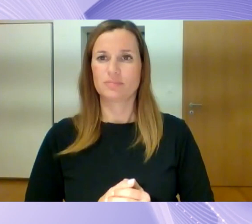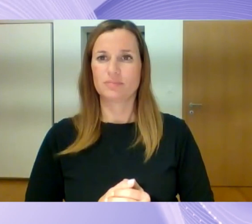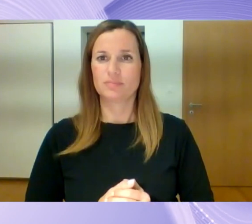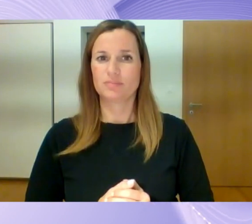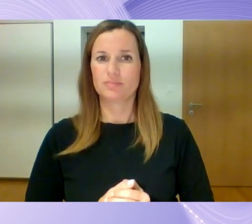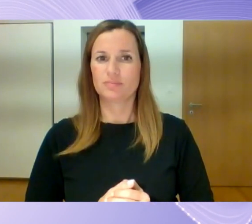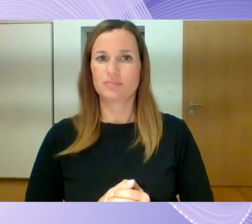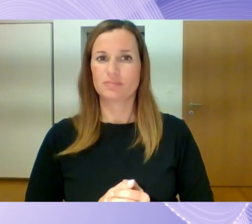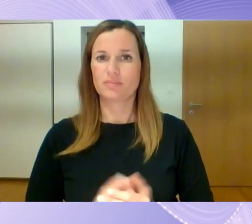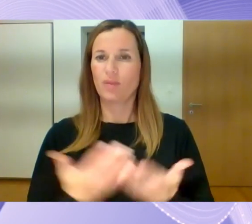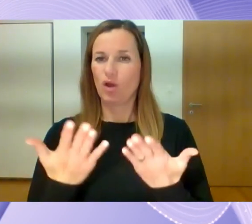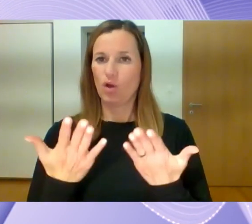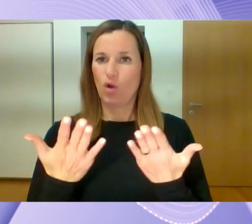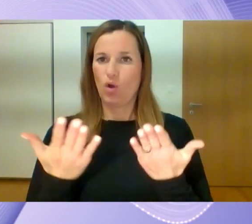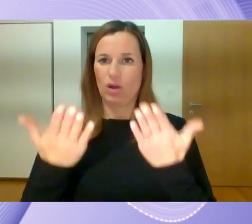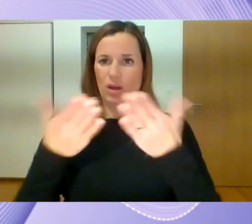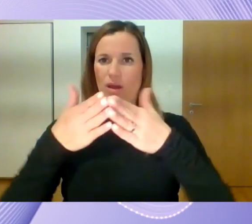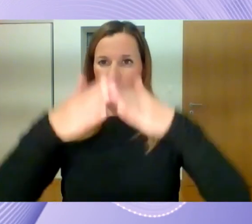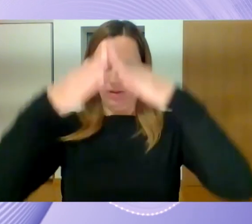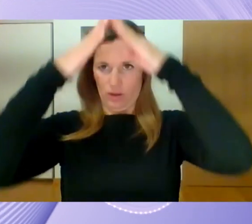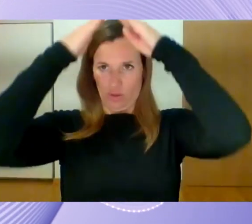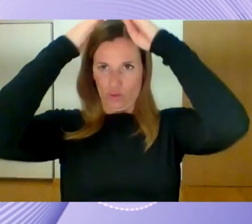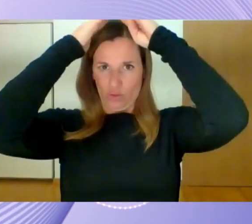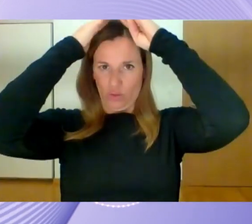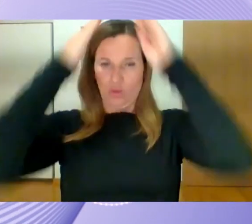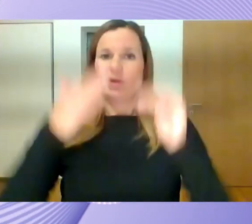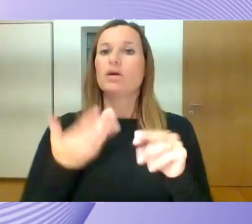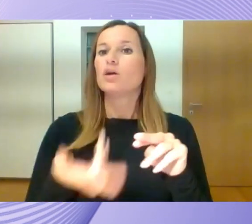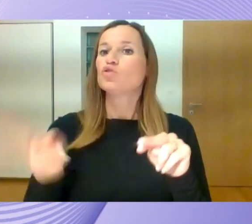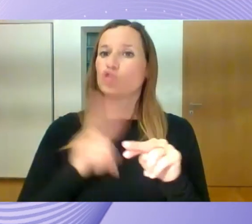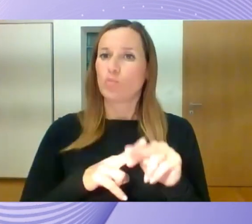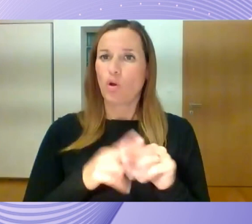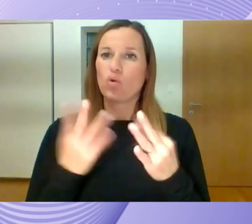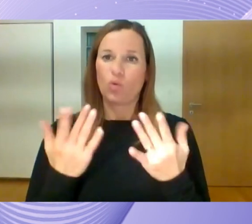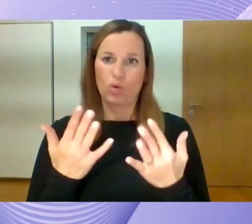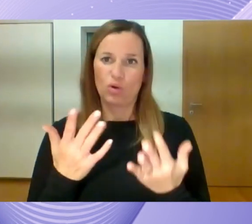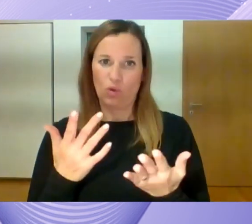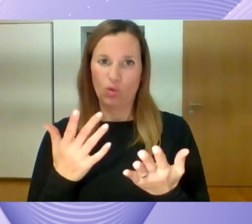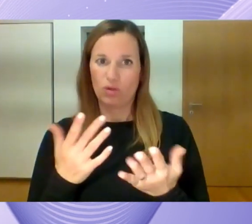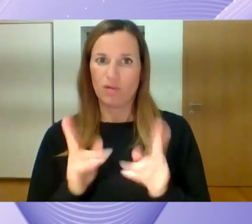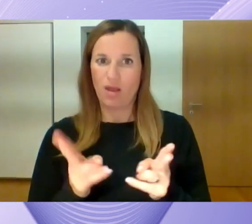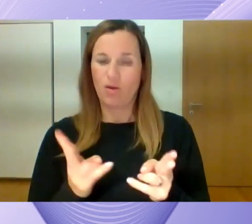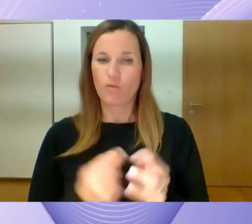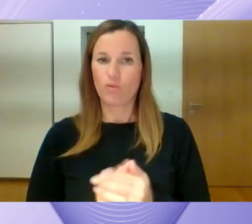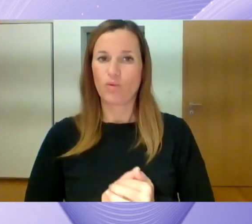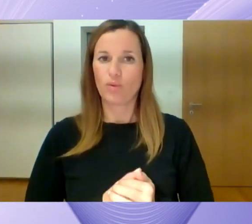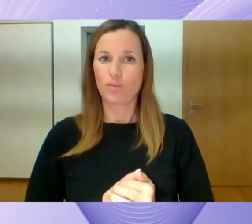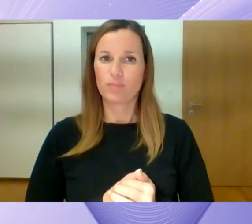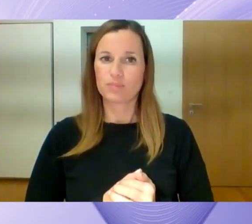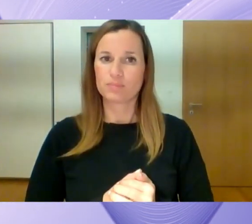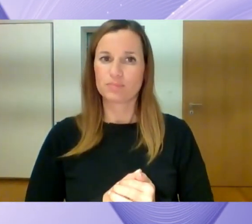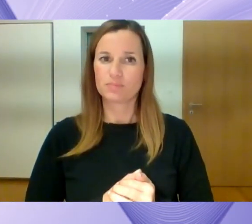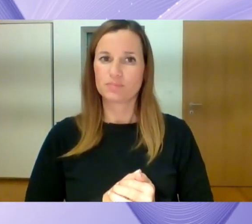Gremo gor lepo počasi, roke čim višje, kolikor gre, takole. Več, dobro. In gremo